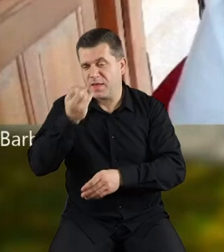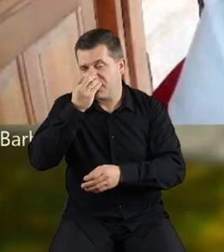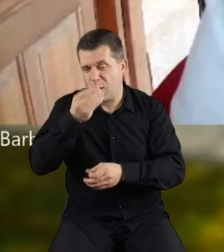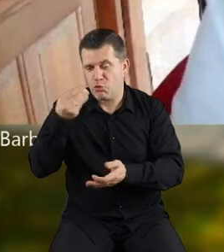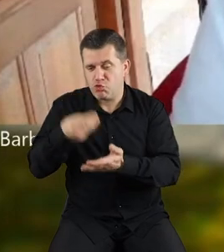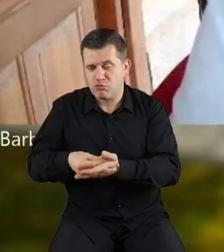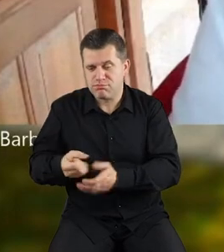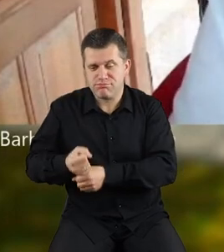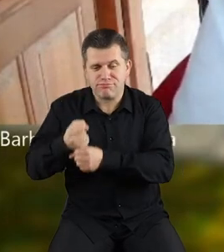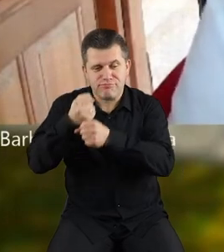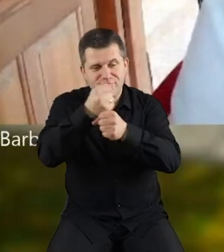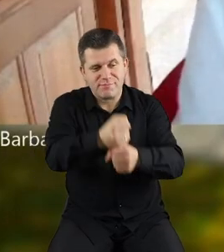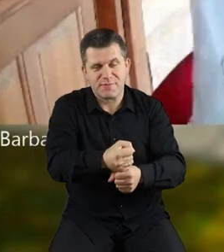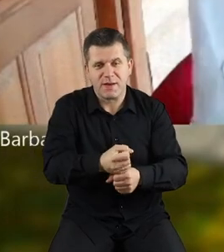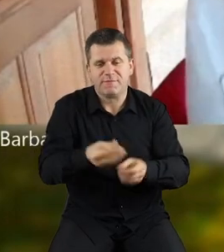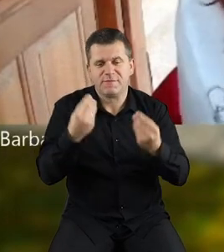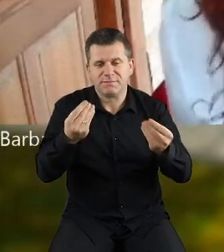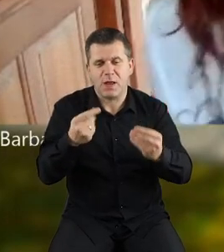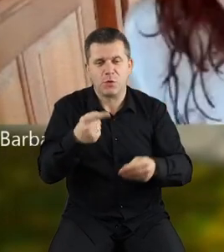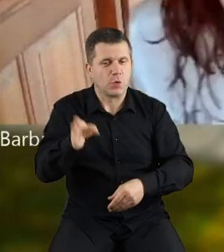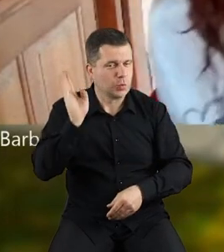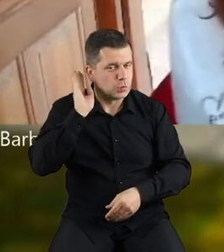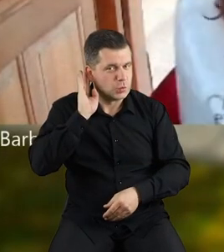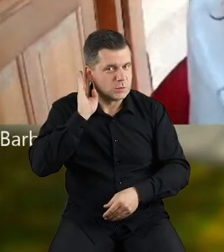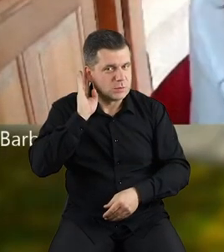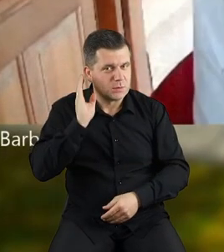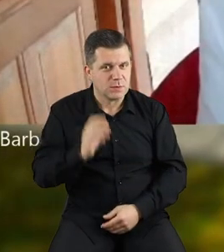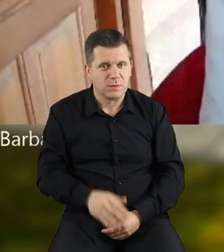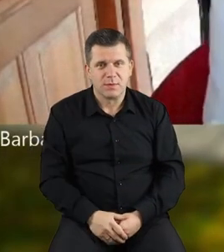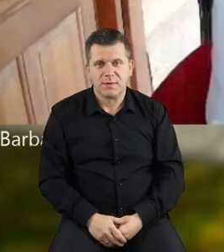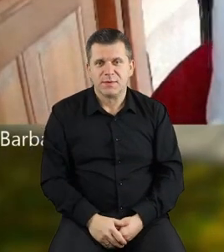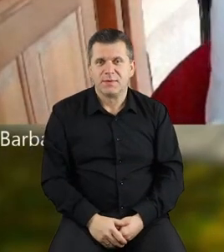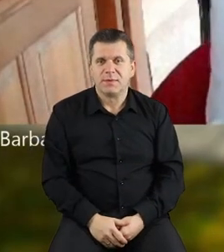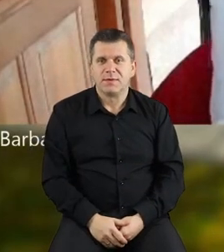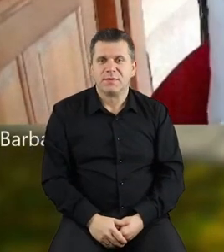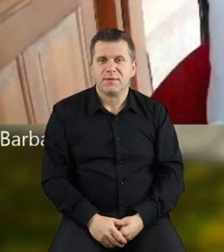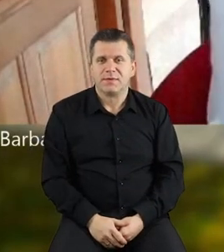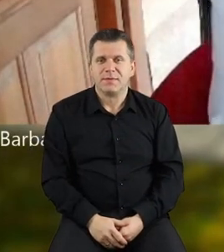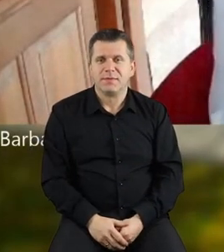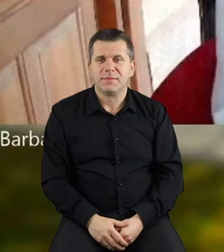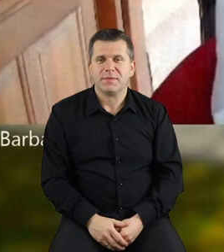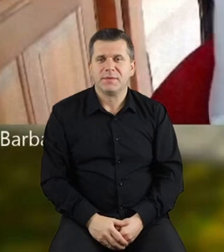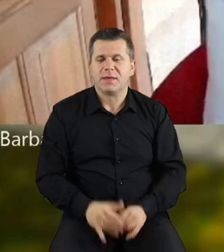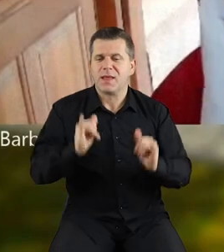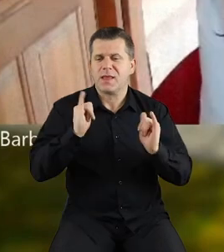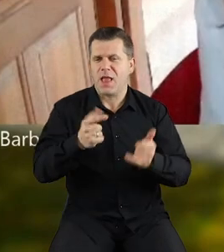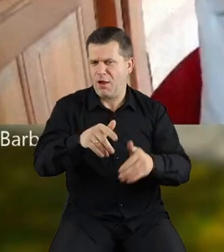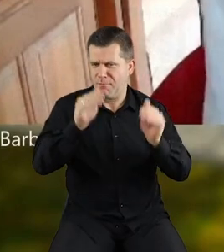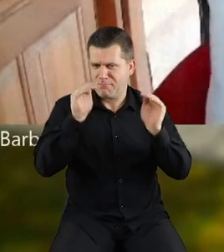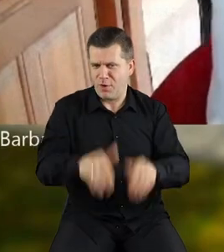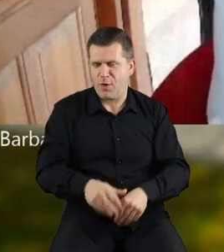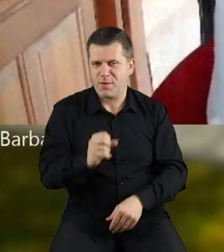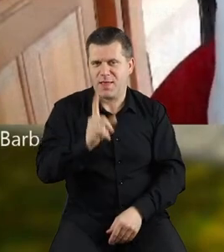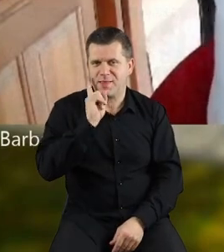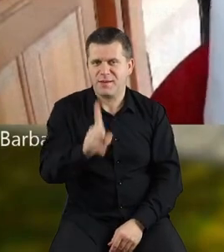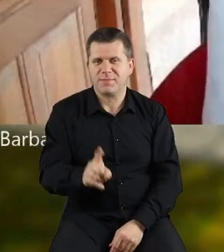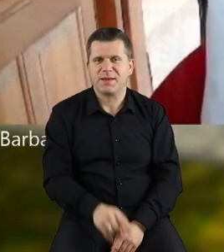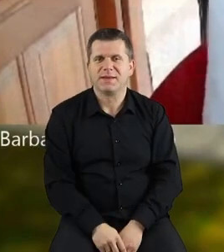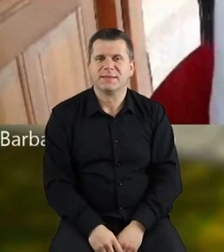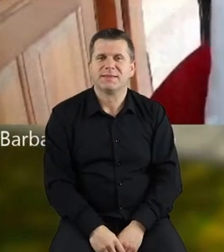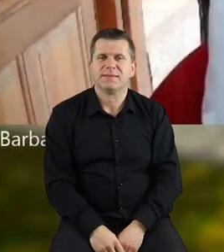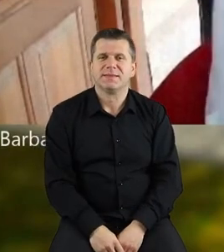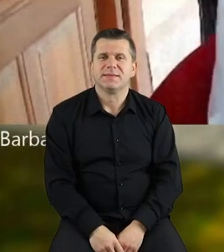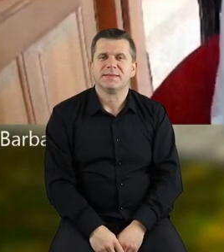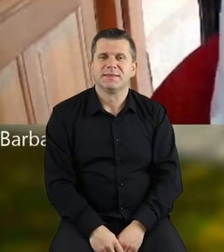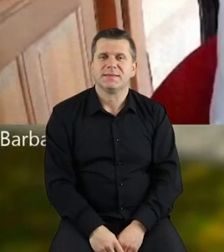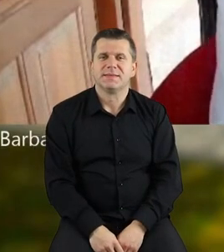i zmierza. No wspaniale to słyszeć, bo pomstowałam na ciebie bardzo, kiedy skończyłam czytać. Jak ona mogła, naprawdę.